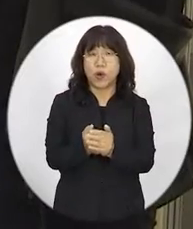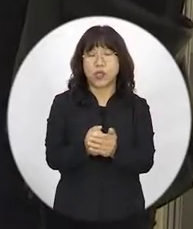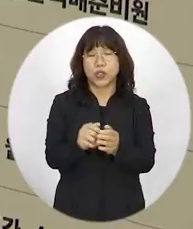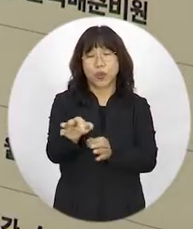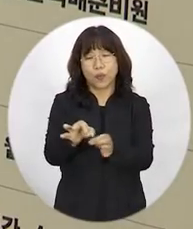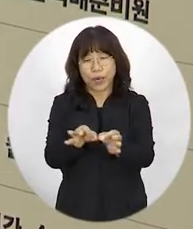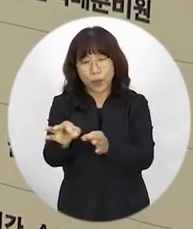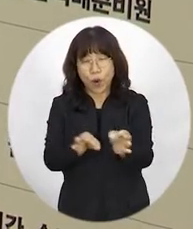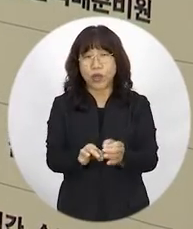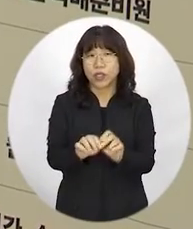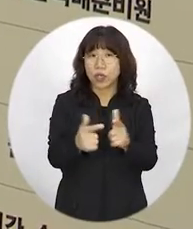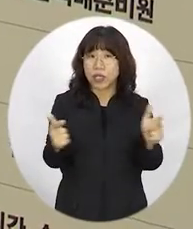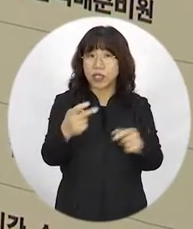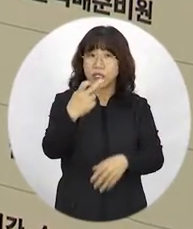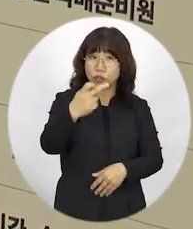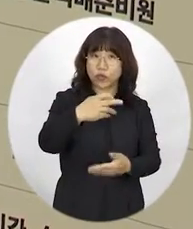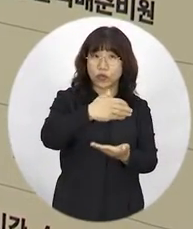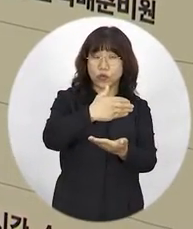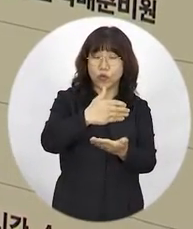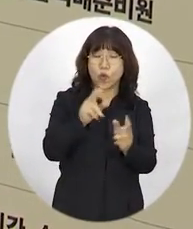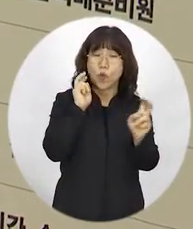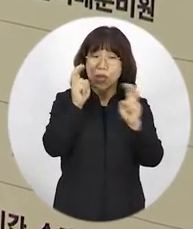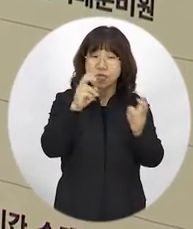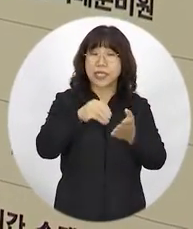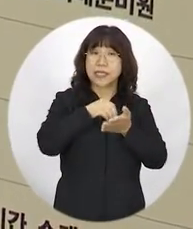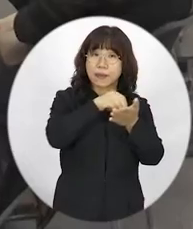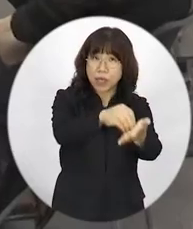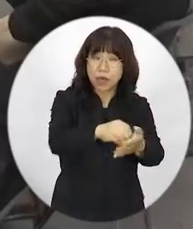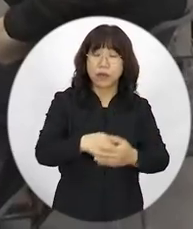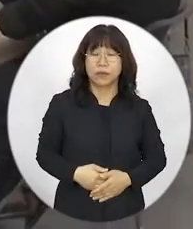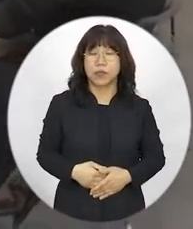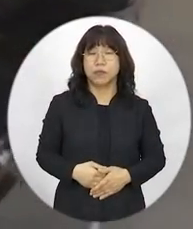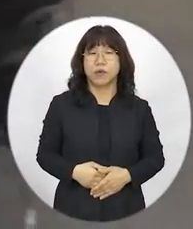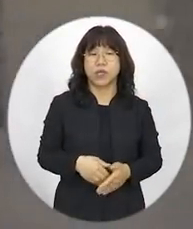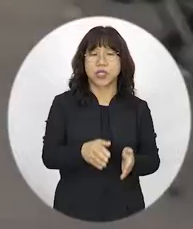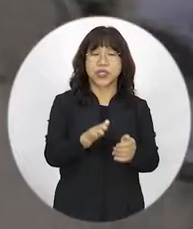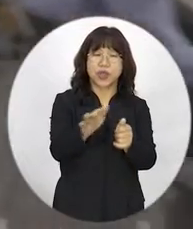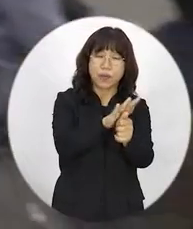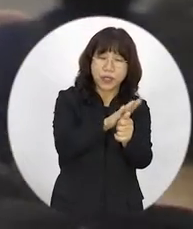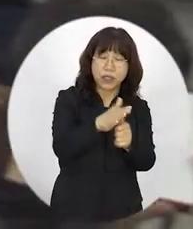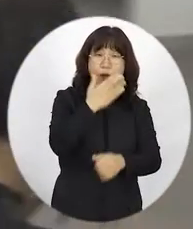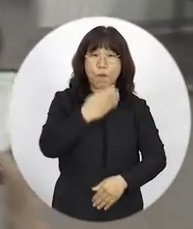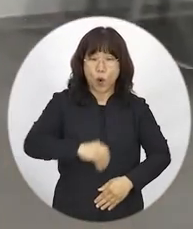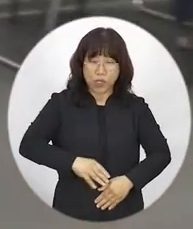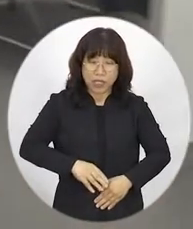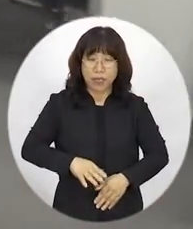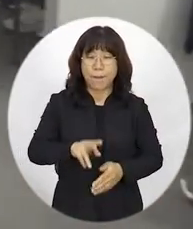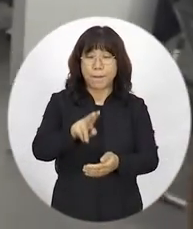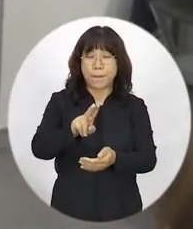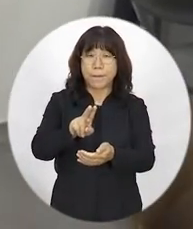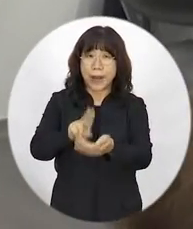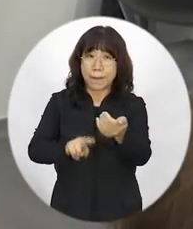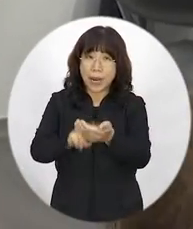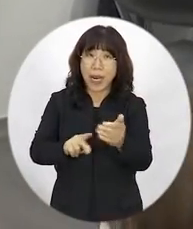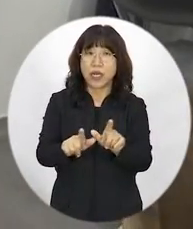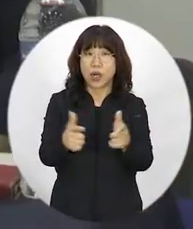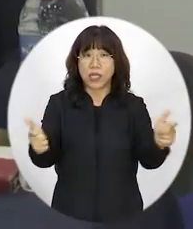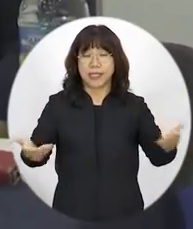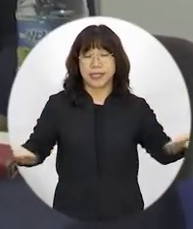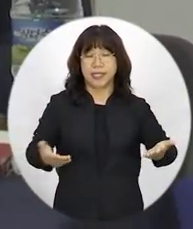내 12개 기업이 참여해 70여명의 구직자에게 서비스 복지 판매 등 다양한 분야의 일자리를